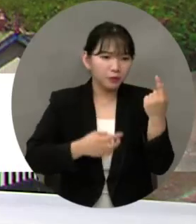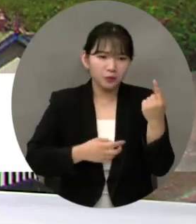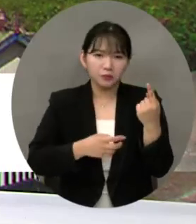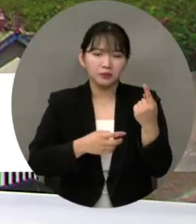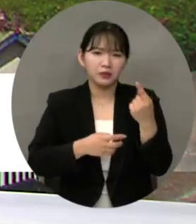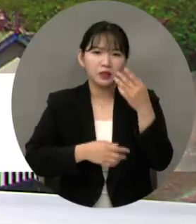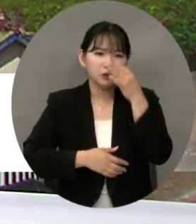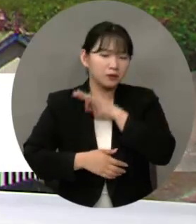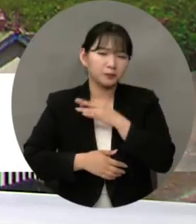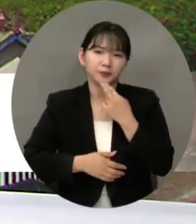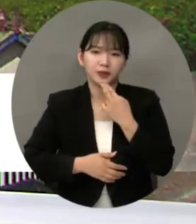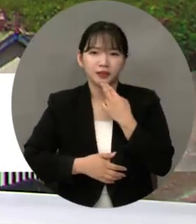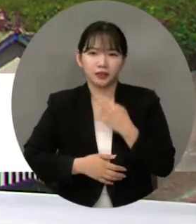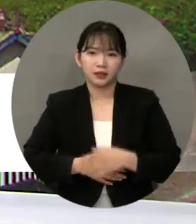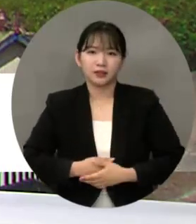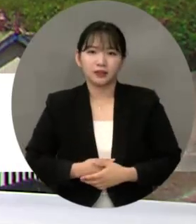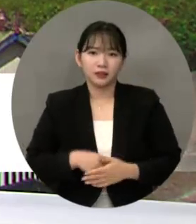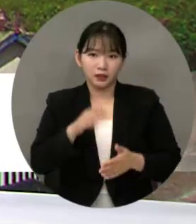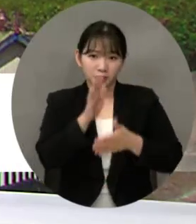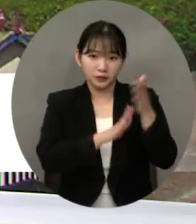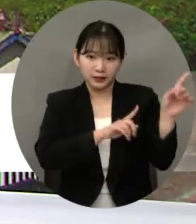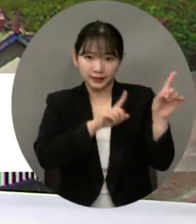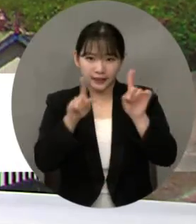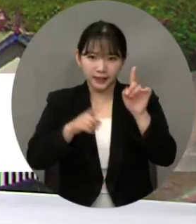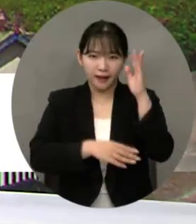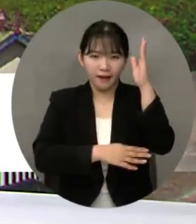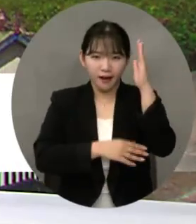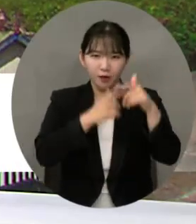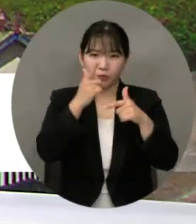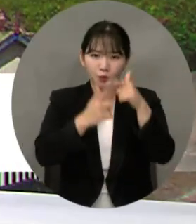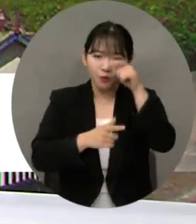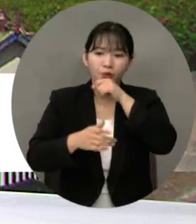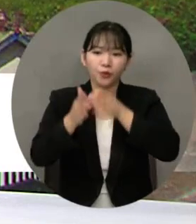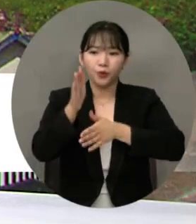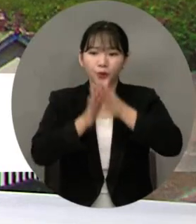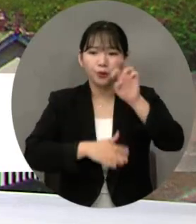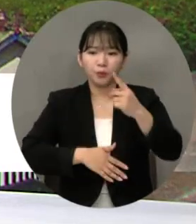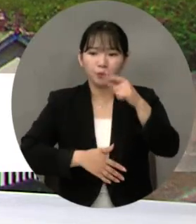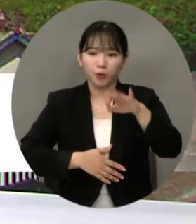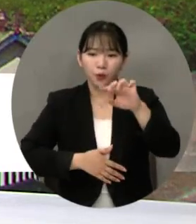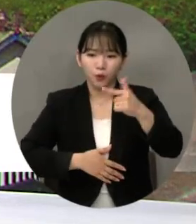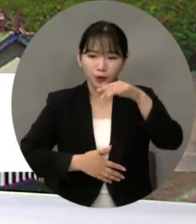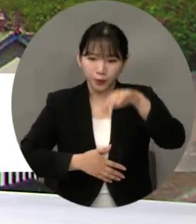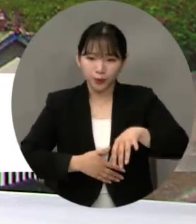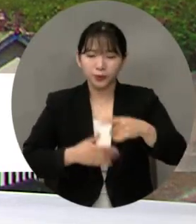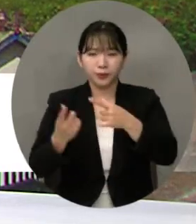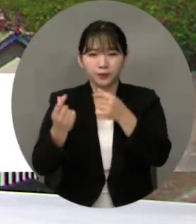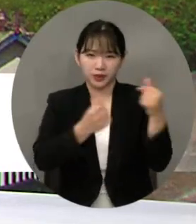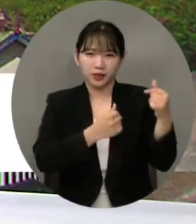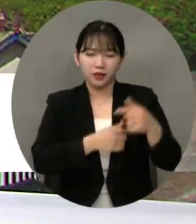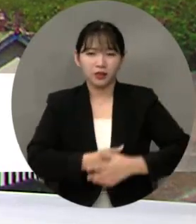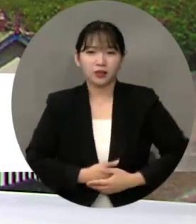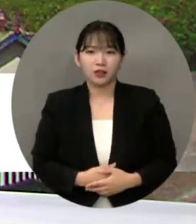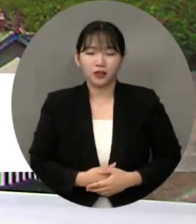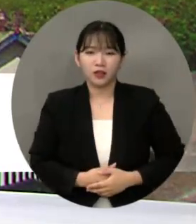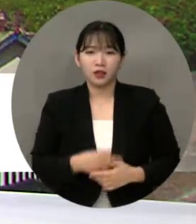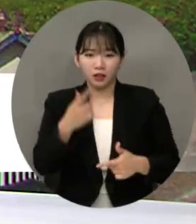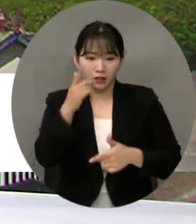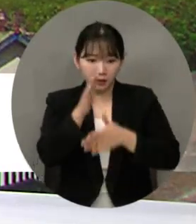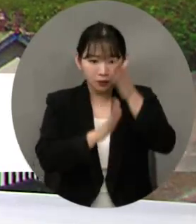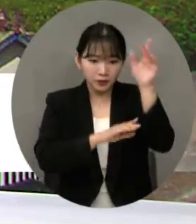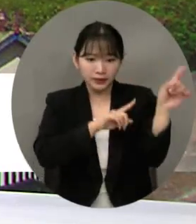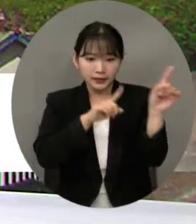거두기 어려운 구조인데요. 도시재생을 외치는 목포의 원도심 목원동도 예외는 아닙니다.